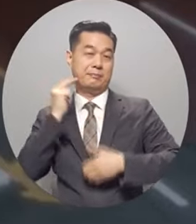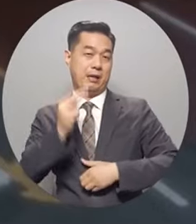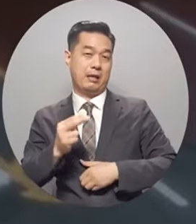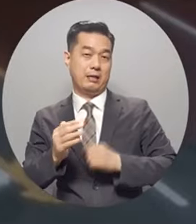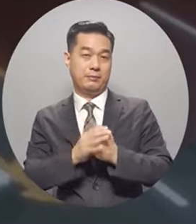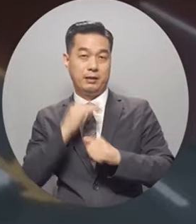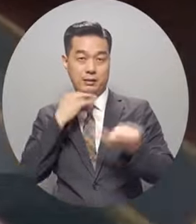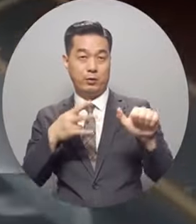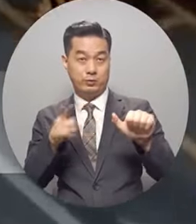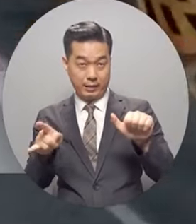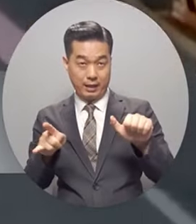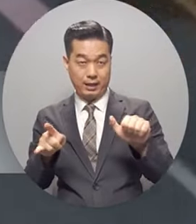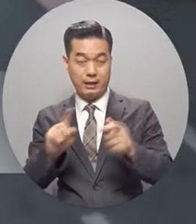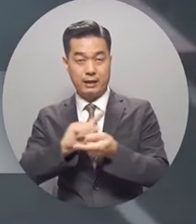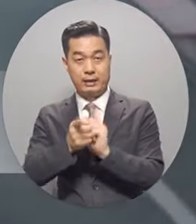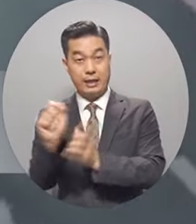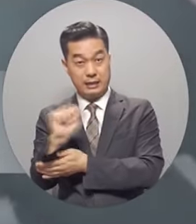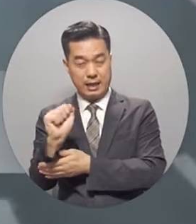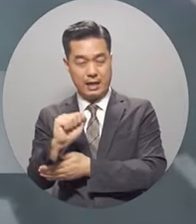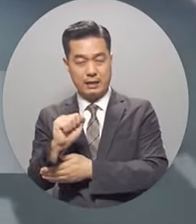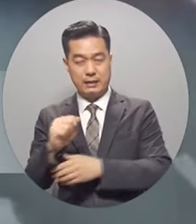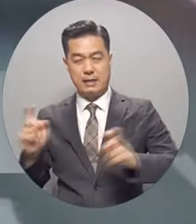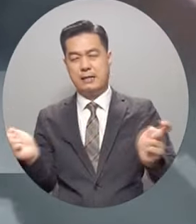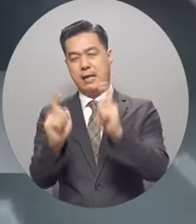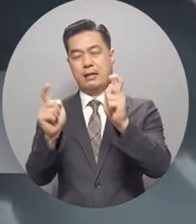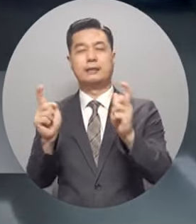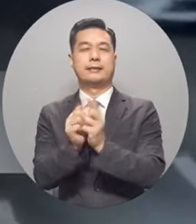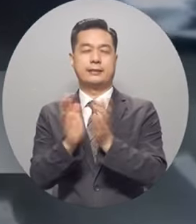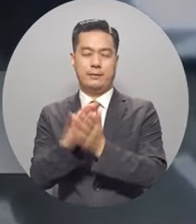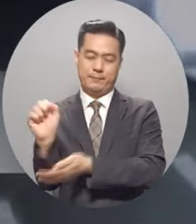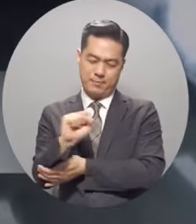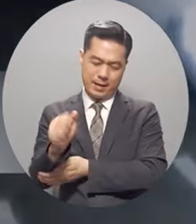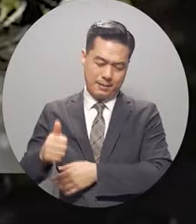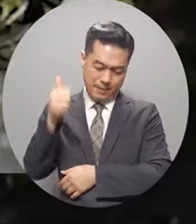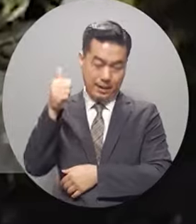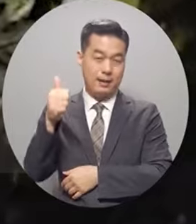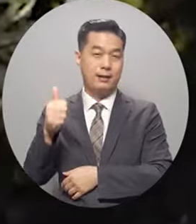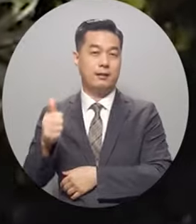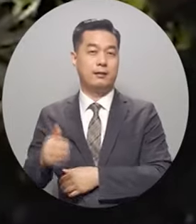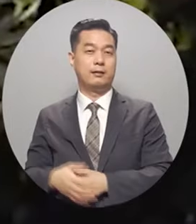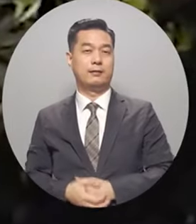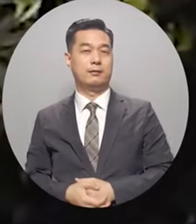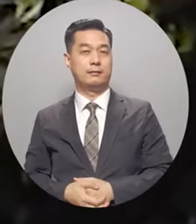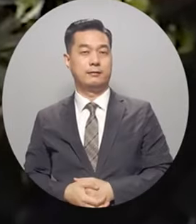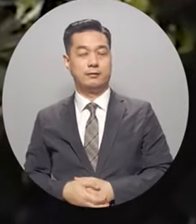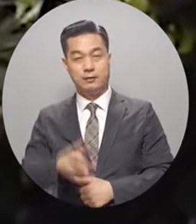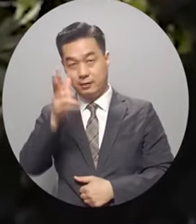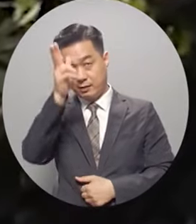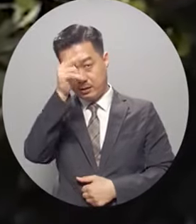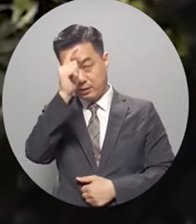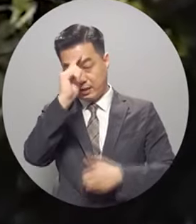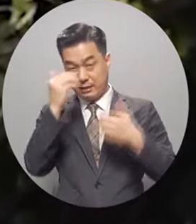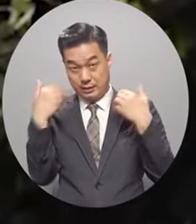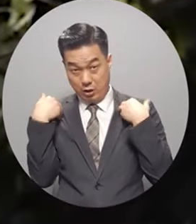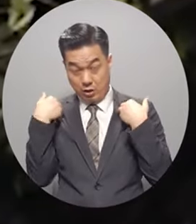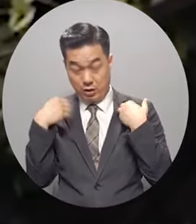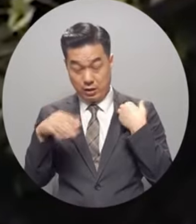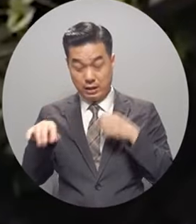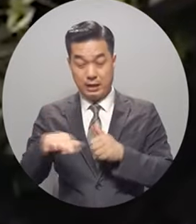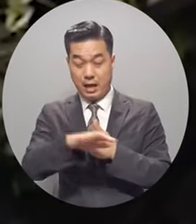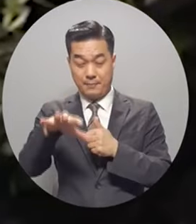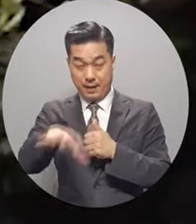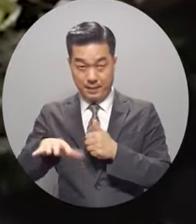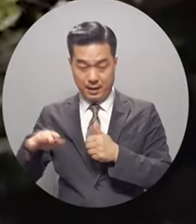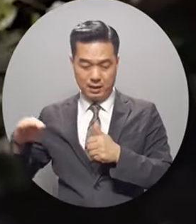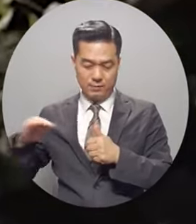운전자는 대리기사와 다퉈 직접 운전을 했다고 경찰에 진술했습니다. 경찰청 앞마당으로 뛰어든 이 남성은